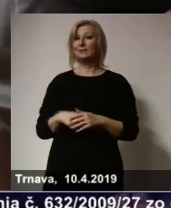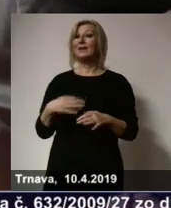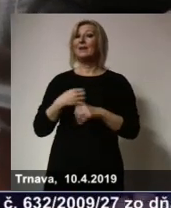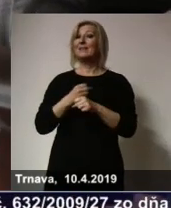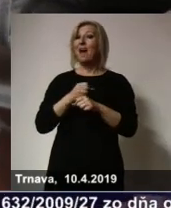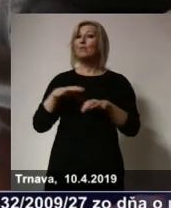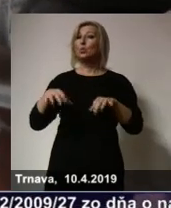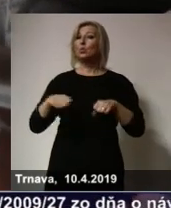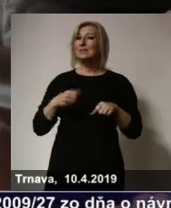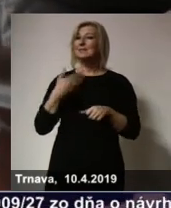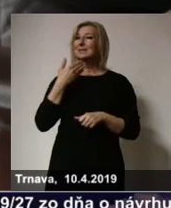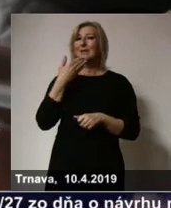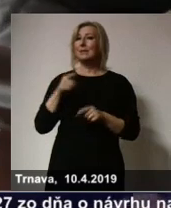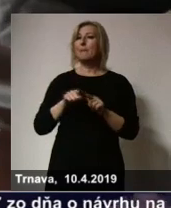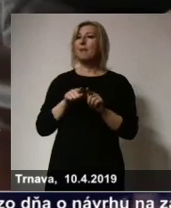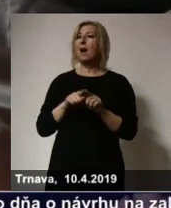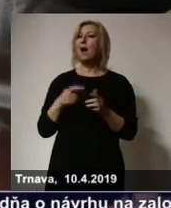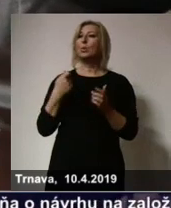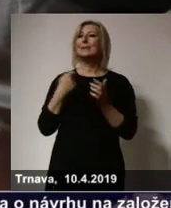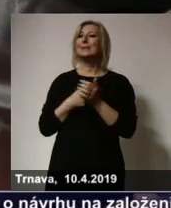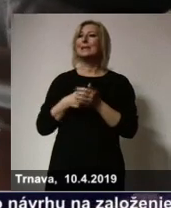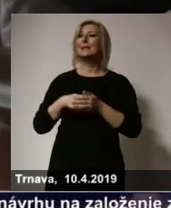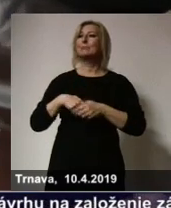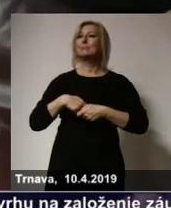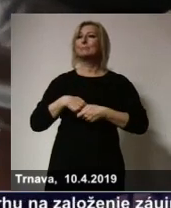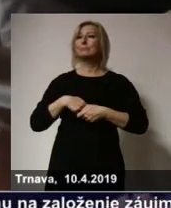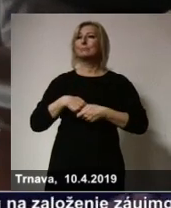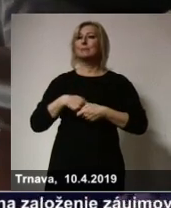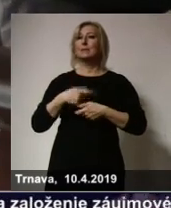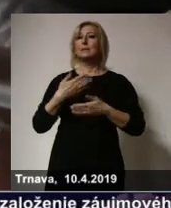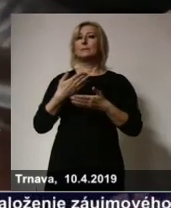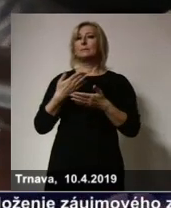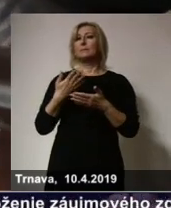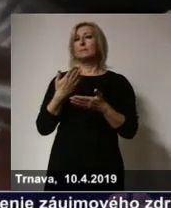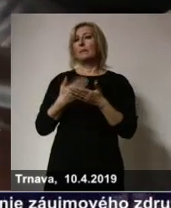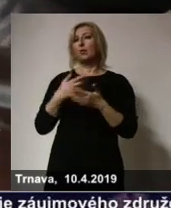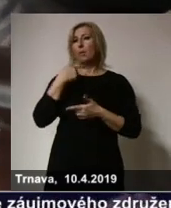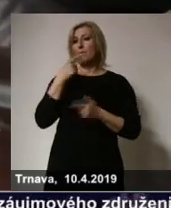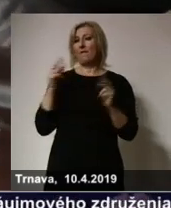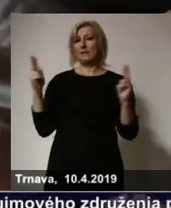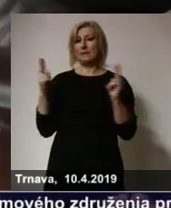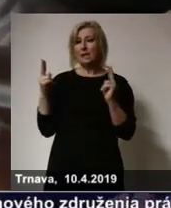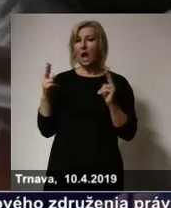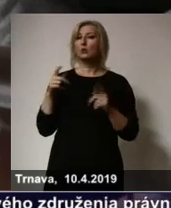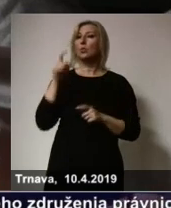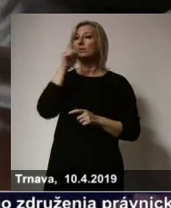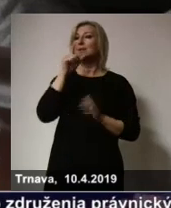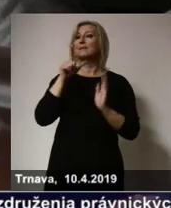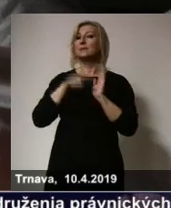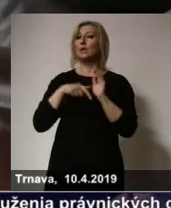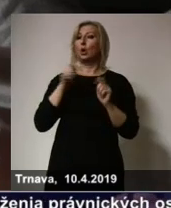nemá štandardnú podobu, poviem ho celé, zastupiteľstvo Trnavského samosprávneho kraja ruší uznesenie číslo